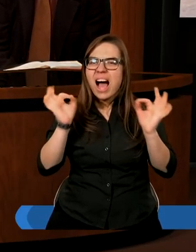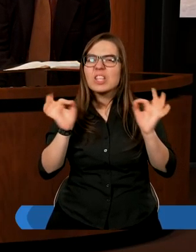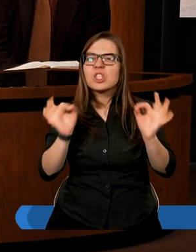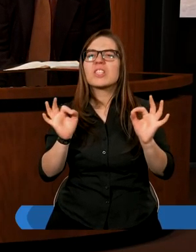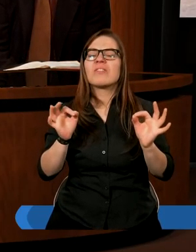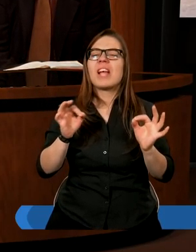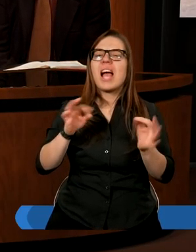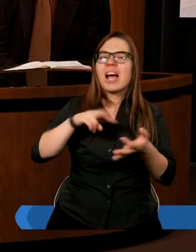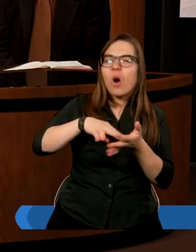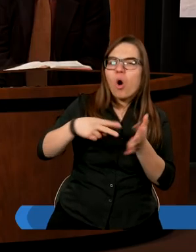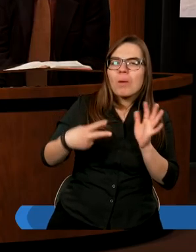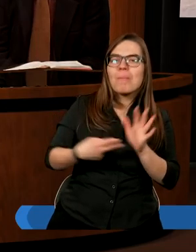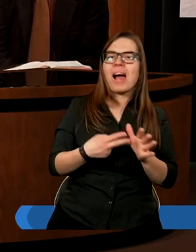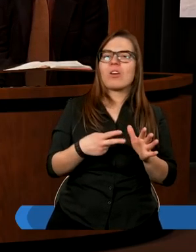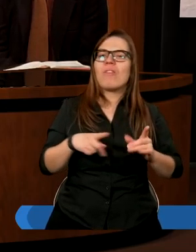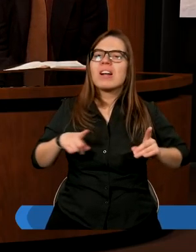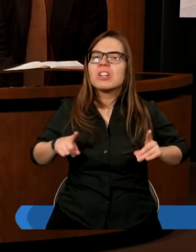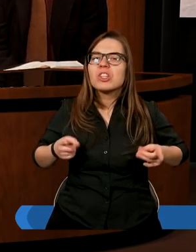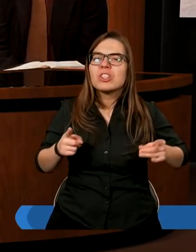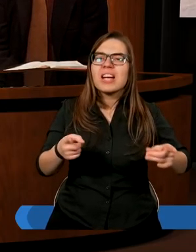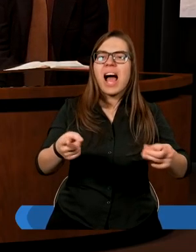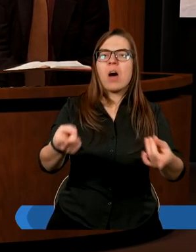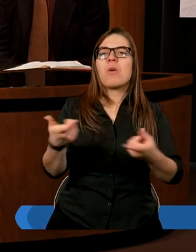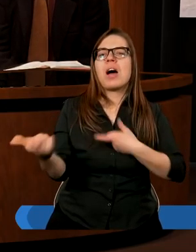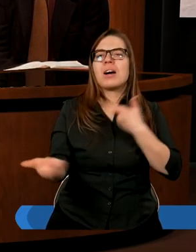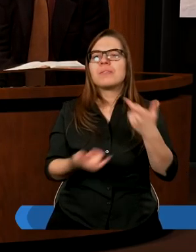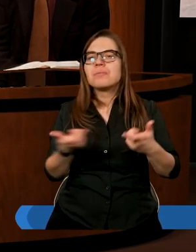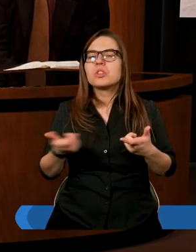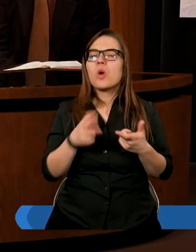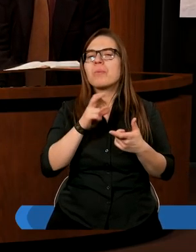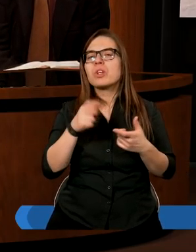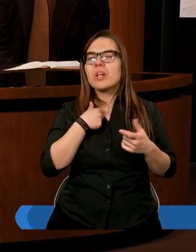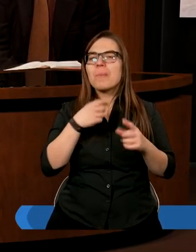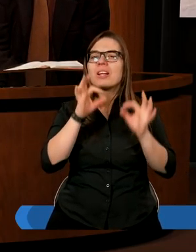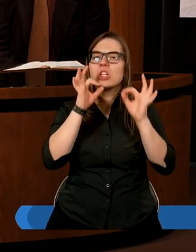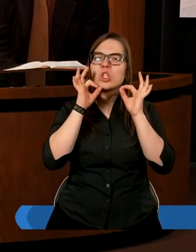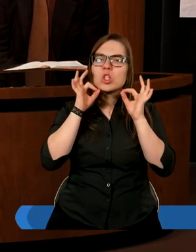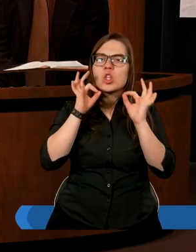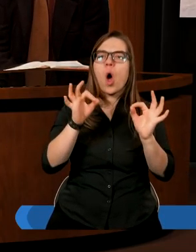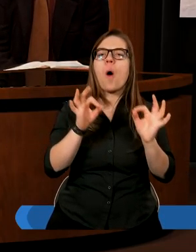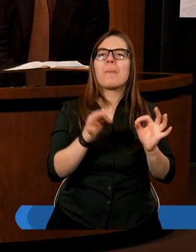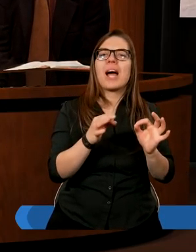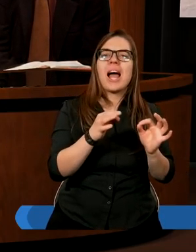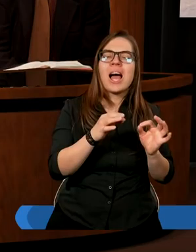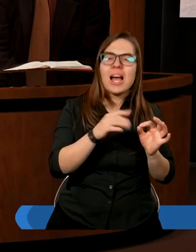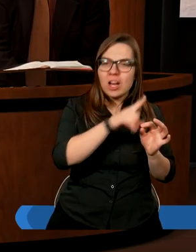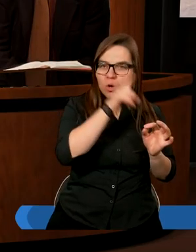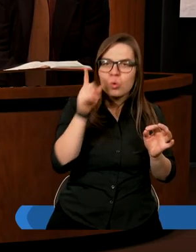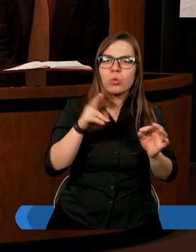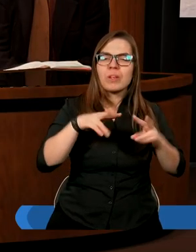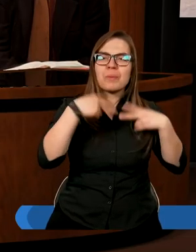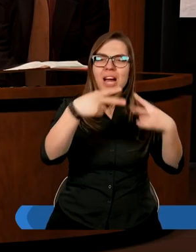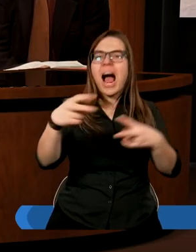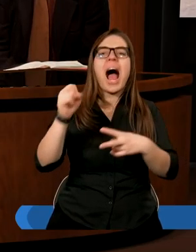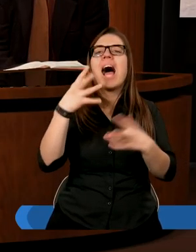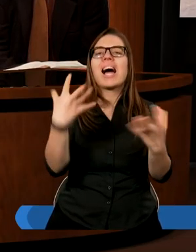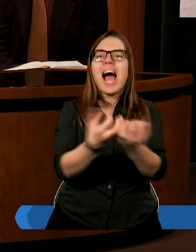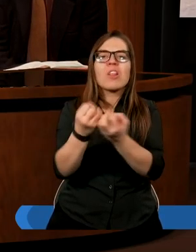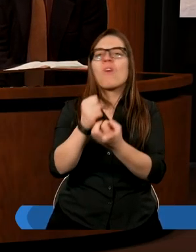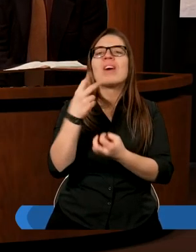że że będziemy ludzi truć a nie ratować tak te